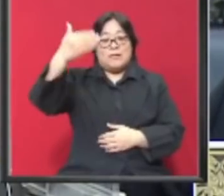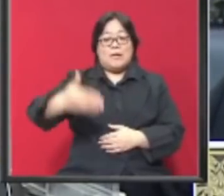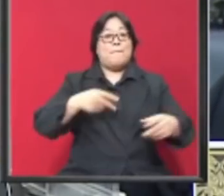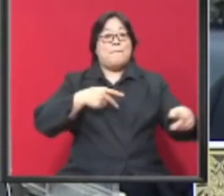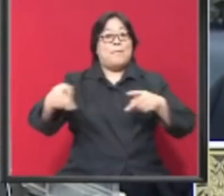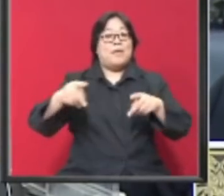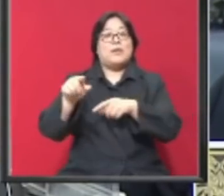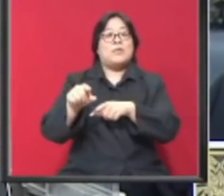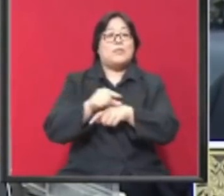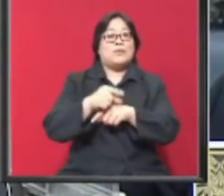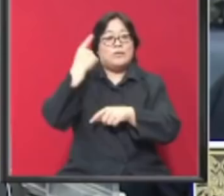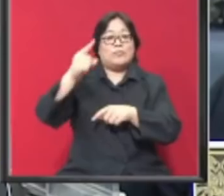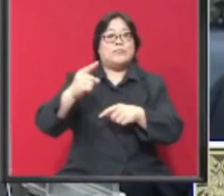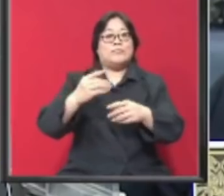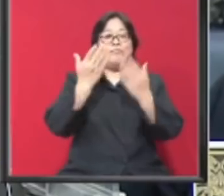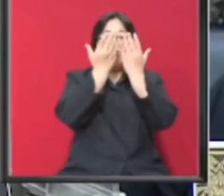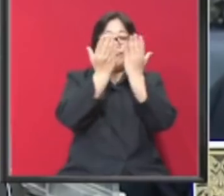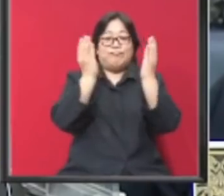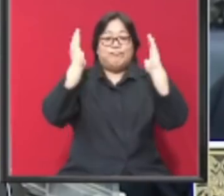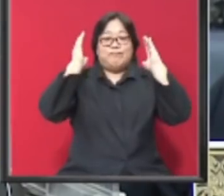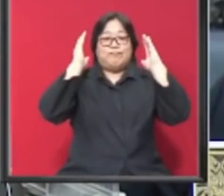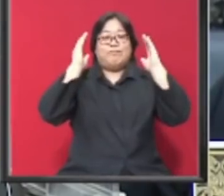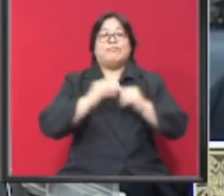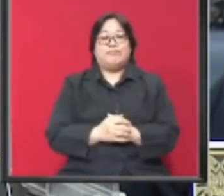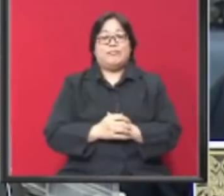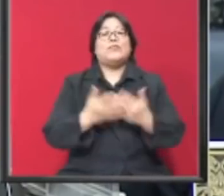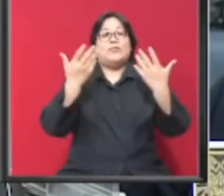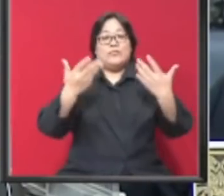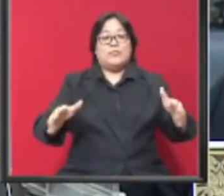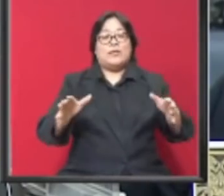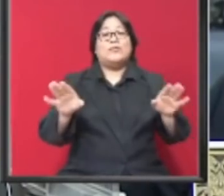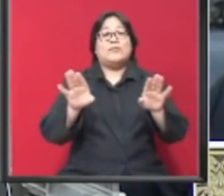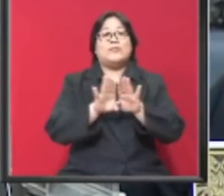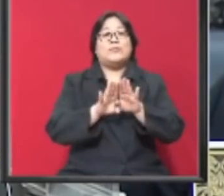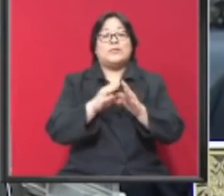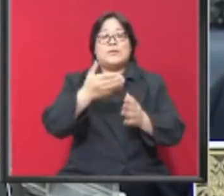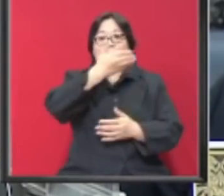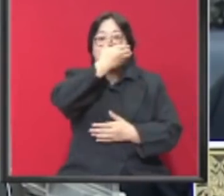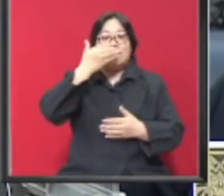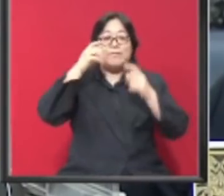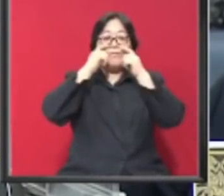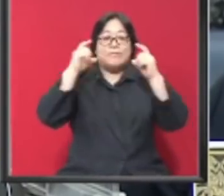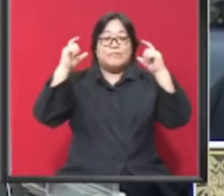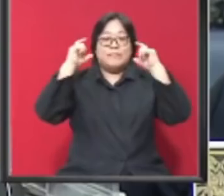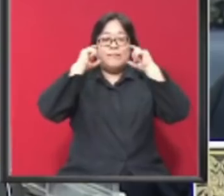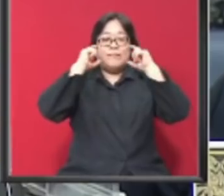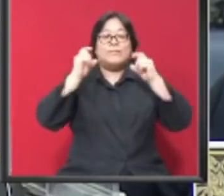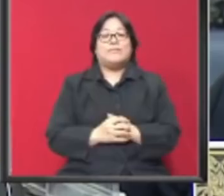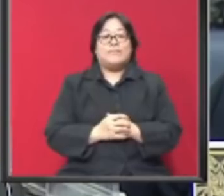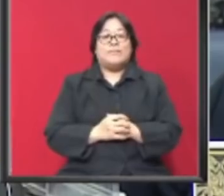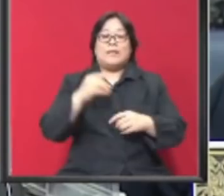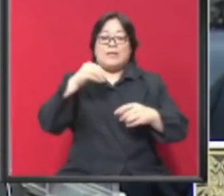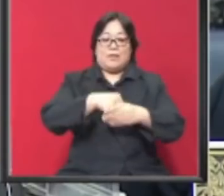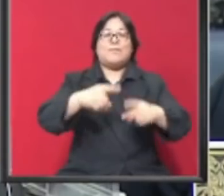dipakai untuk melindungi seluruh muka yang di sudah pun ditutup dengan Mask Hai di dalam